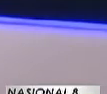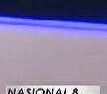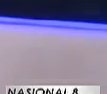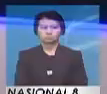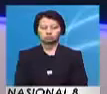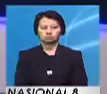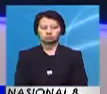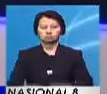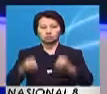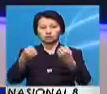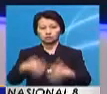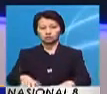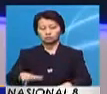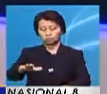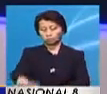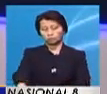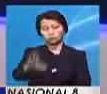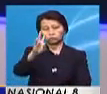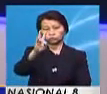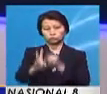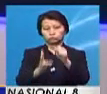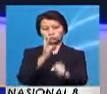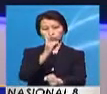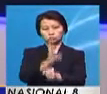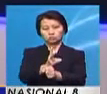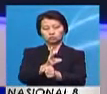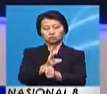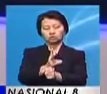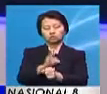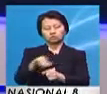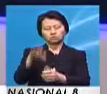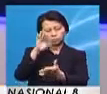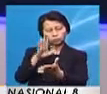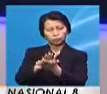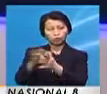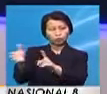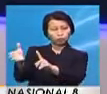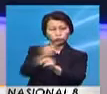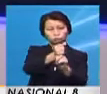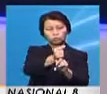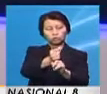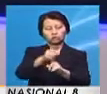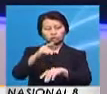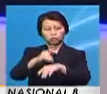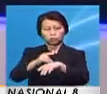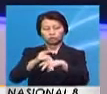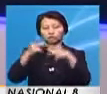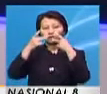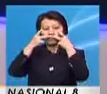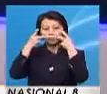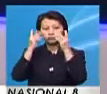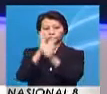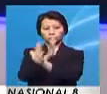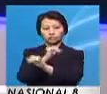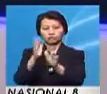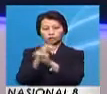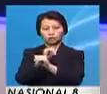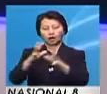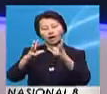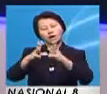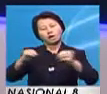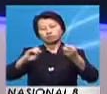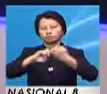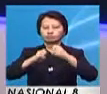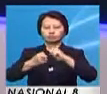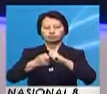Misteri kehilangan seorang kanak-kanak 7 tahun, Haikal Hakimi Suhini, yang dipercayai diculik dekat Astana Arcade Kuching, Sarawak terungkai